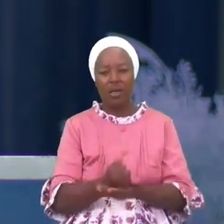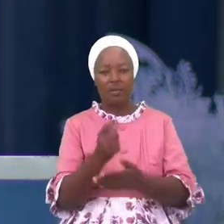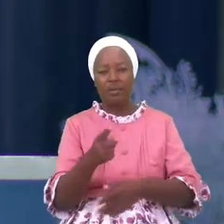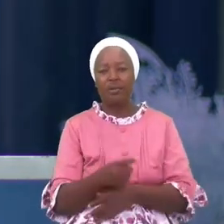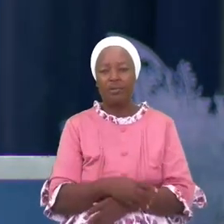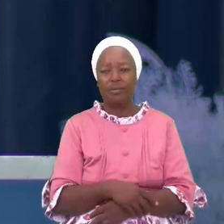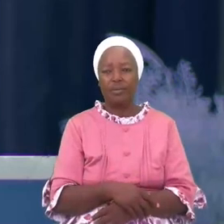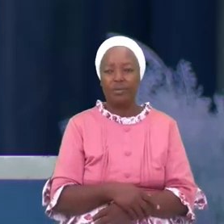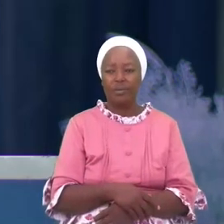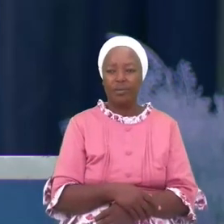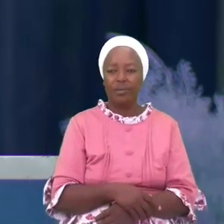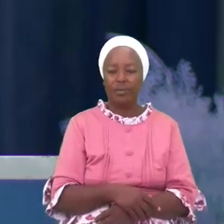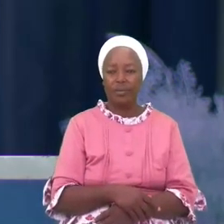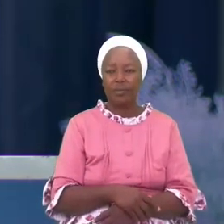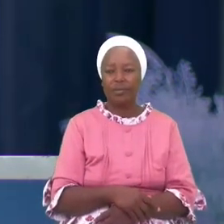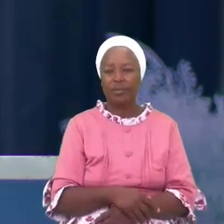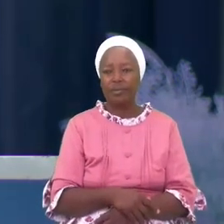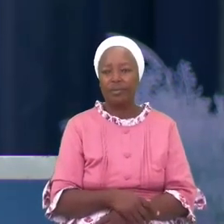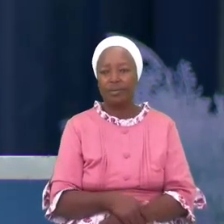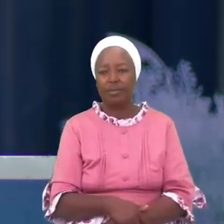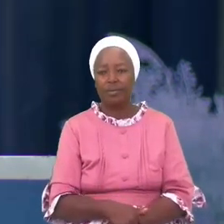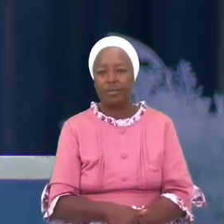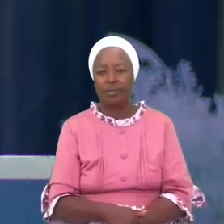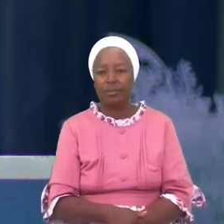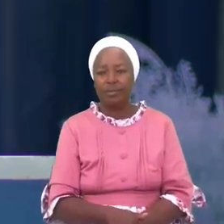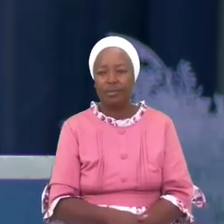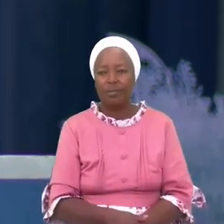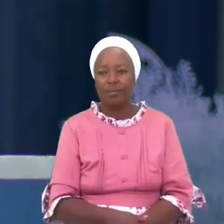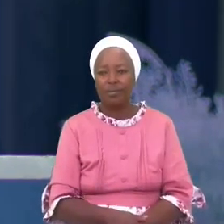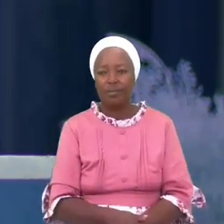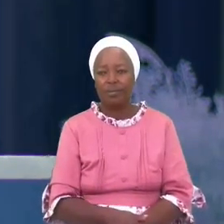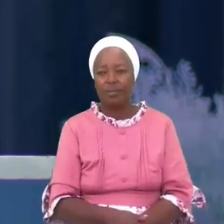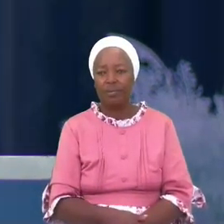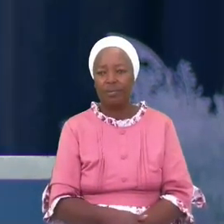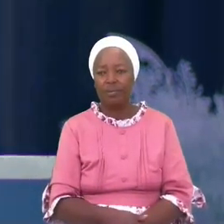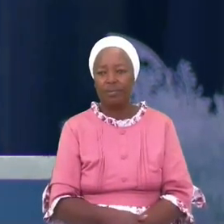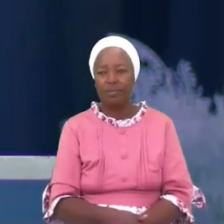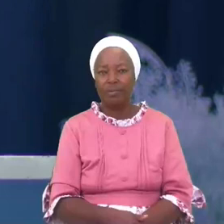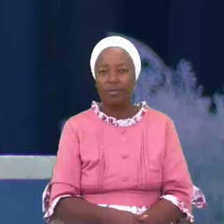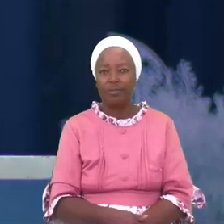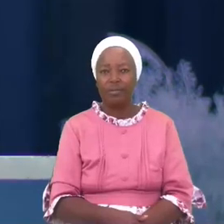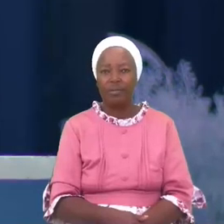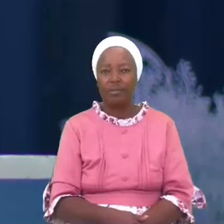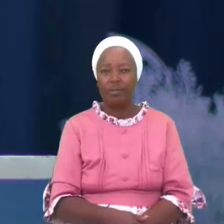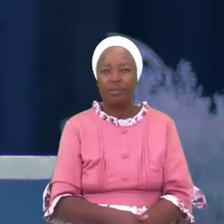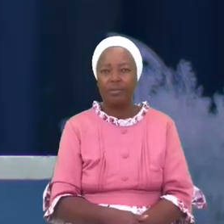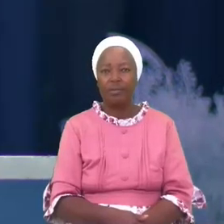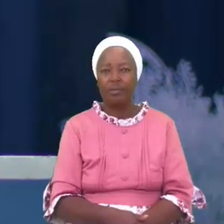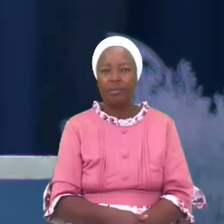Conseillers, occupons-nous partout où nous sommes, dans nos églises locales, sur le champ de croisade.